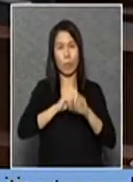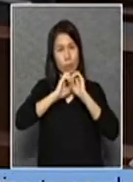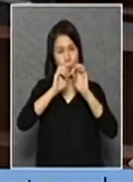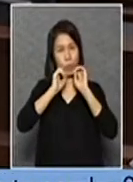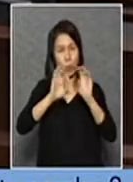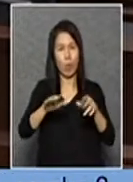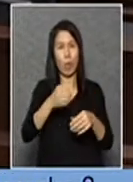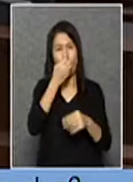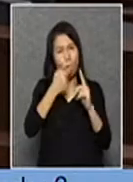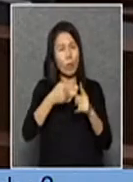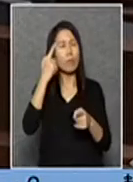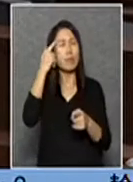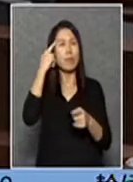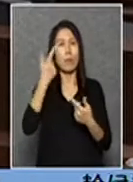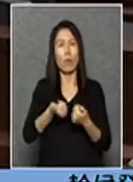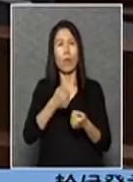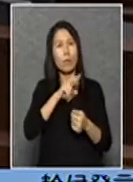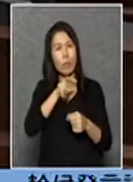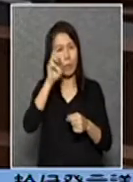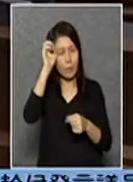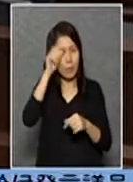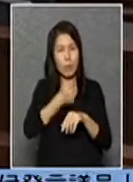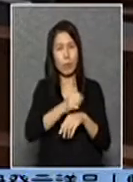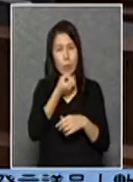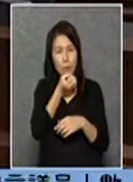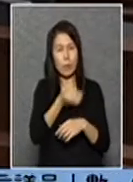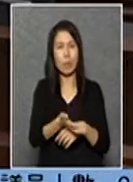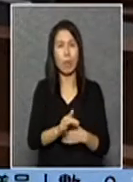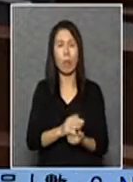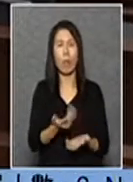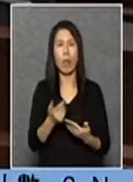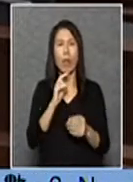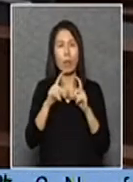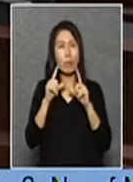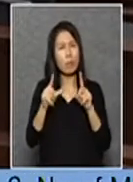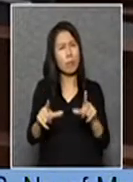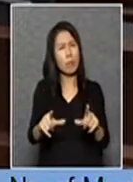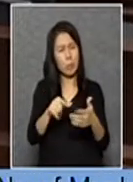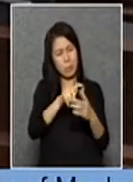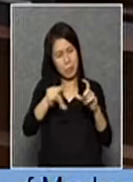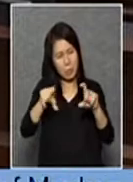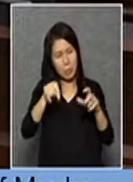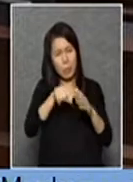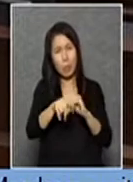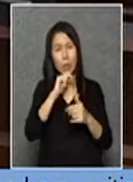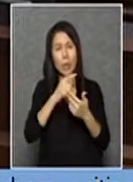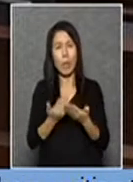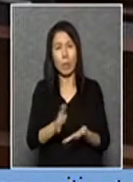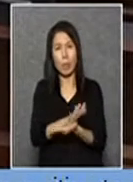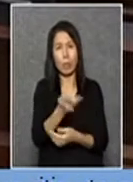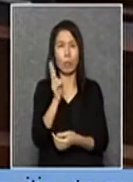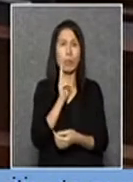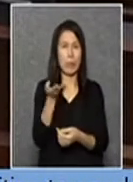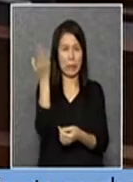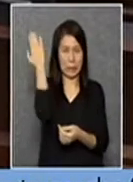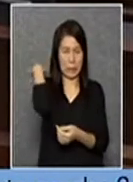悉同埋參與。但呢一方面咧，剛才局長嘅答案咧就喺第三段嗰度話，今年嘅委任亦都按過往嘅做法咧，呢個係明